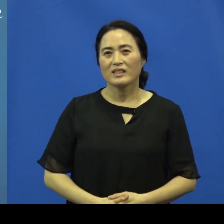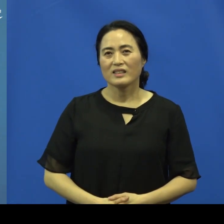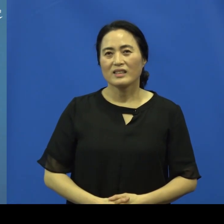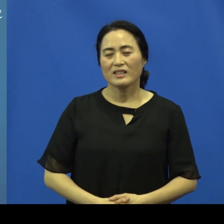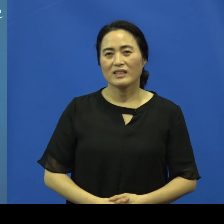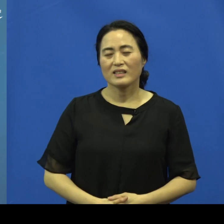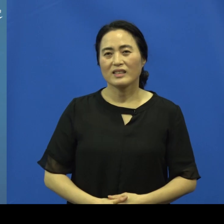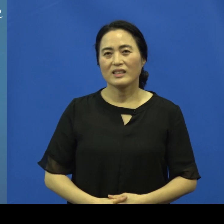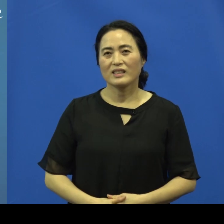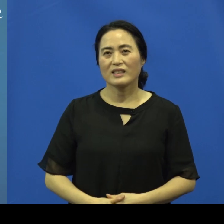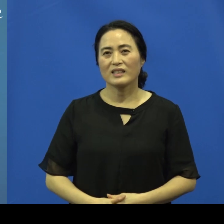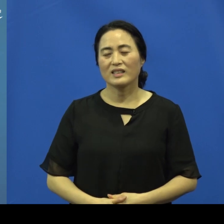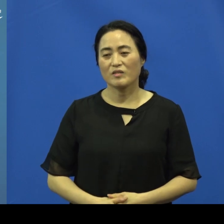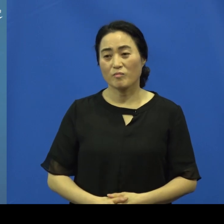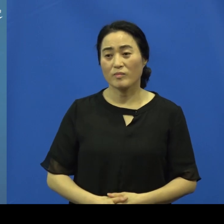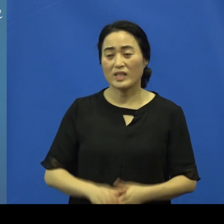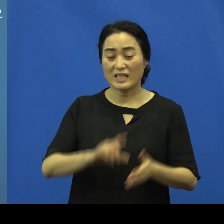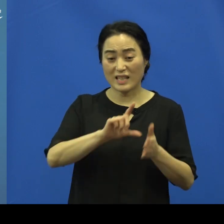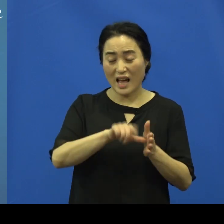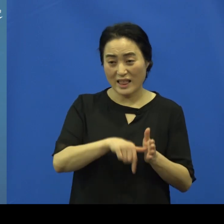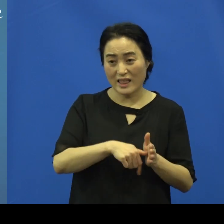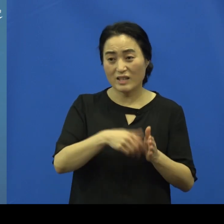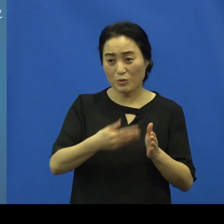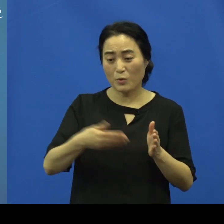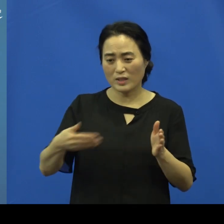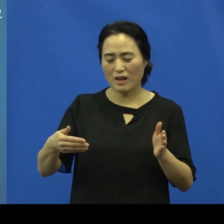시간 속에 이 믿음이 자라가야 돼요, 여러분.